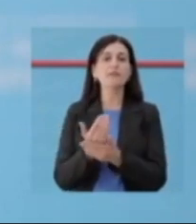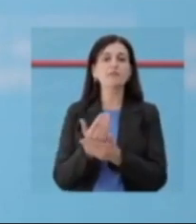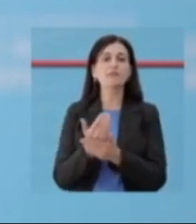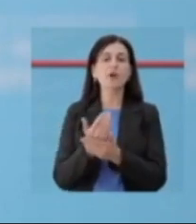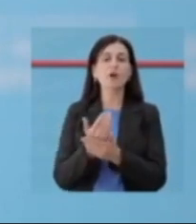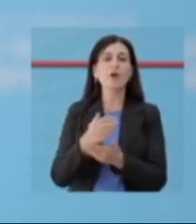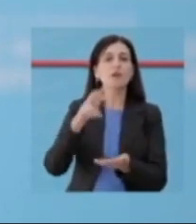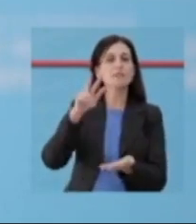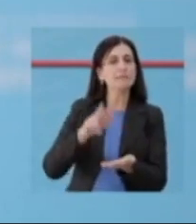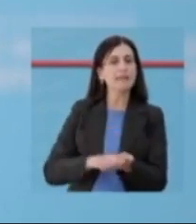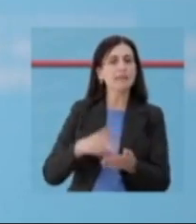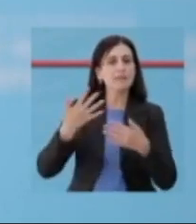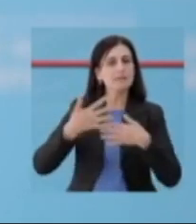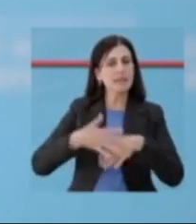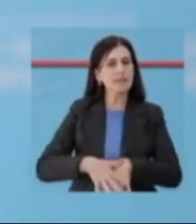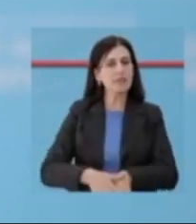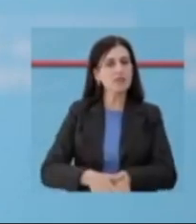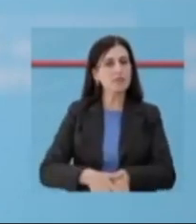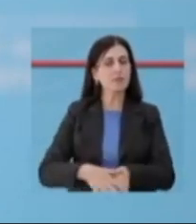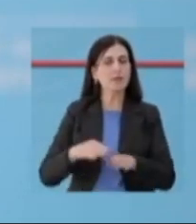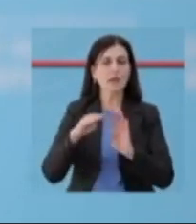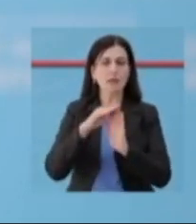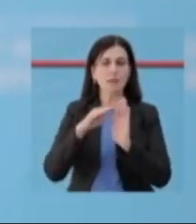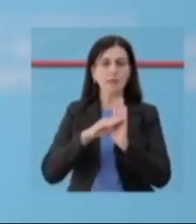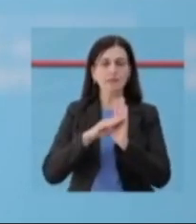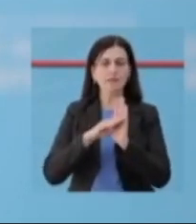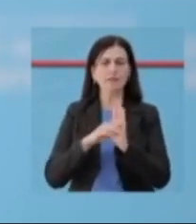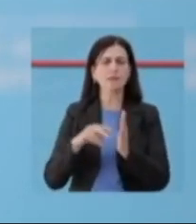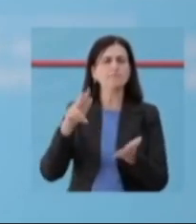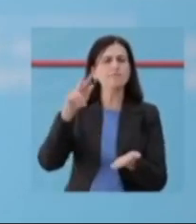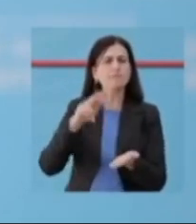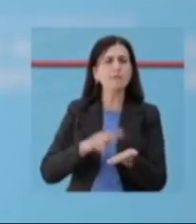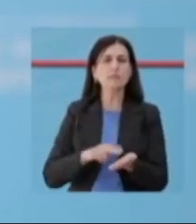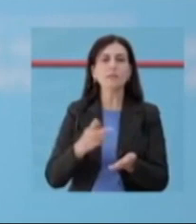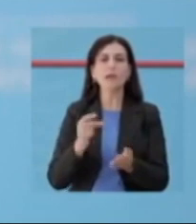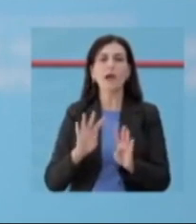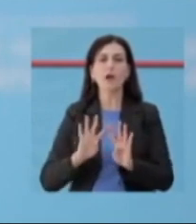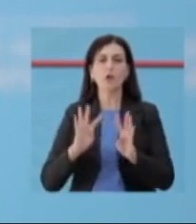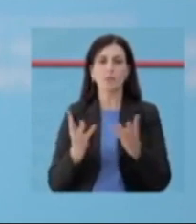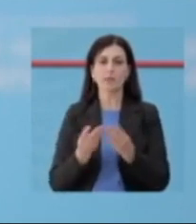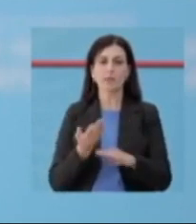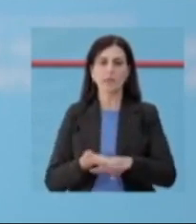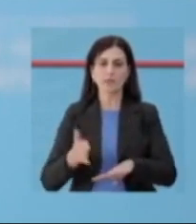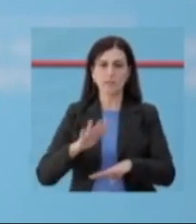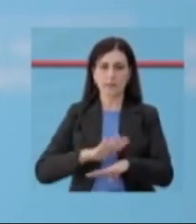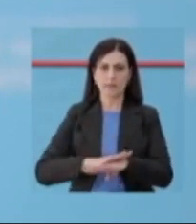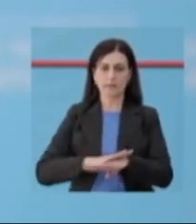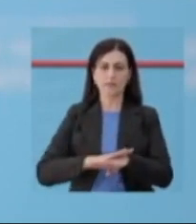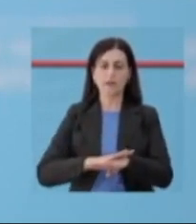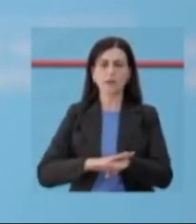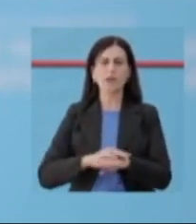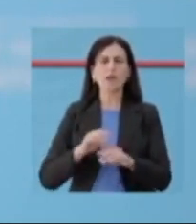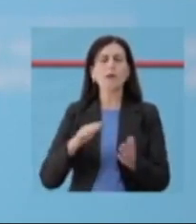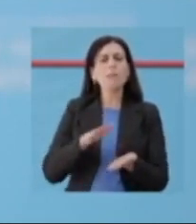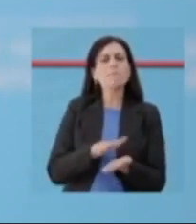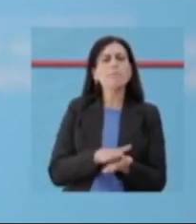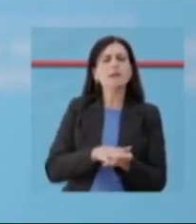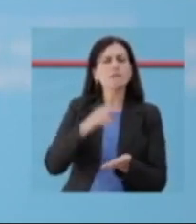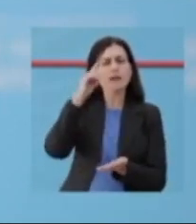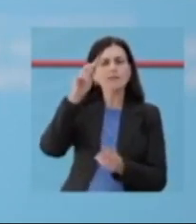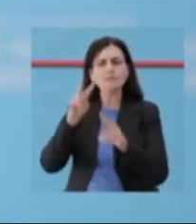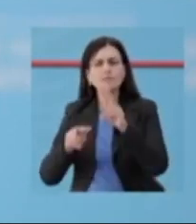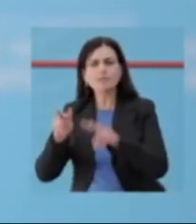implementimi strategjisë të lehtësimi të masave, strategje miratuar nga Komiteti Teknik i Ekspertve në bastë të disa kriterëve